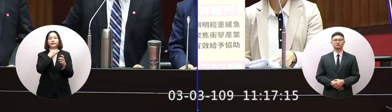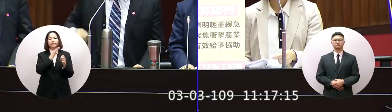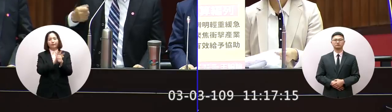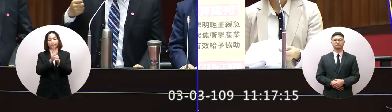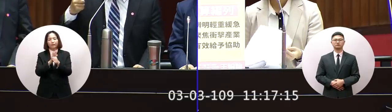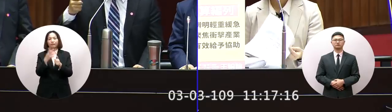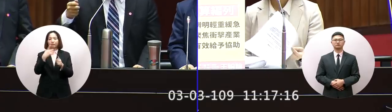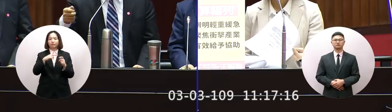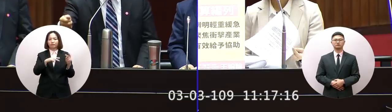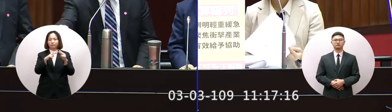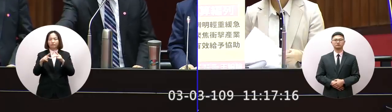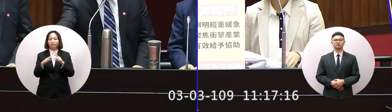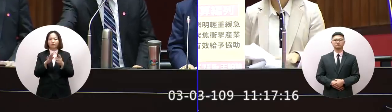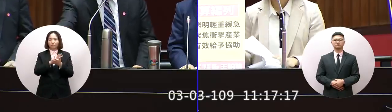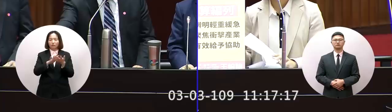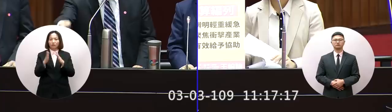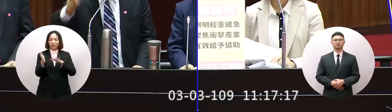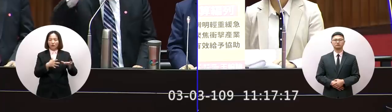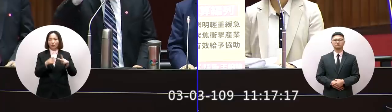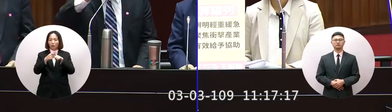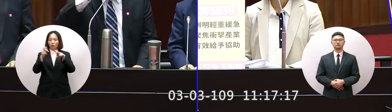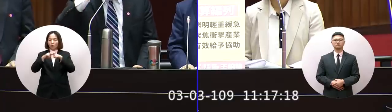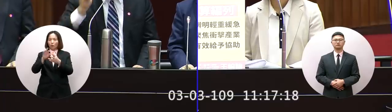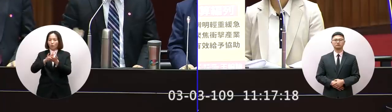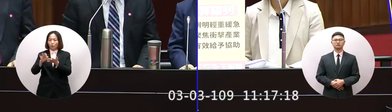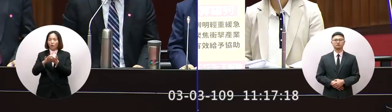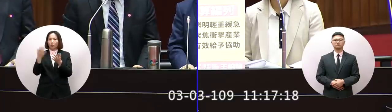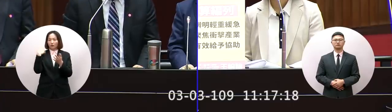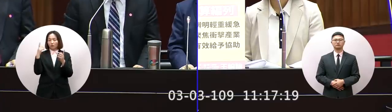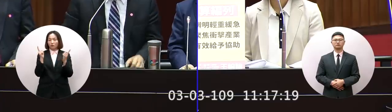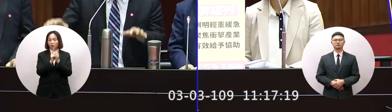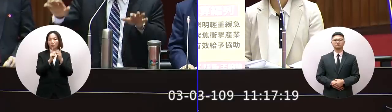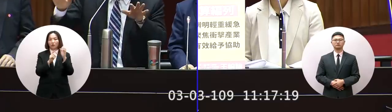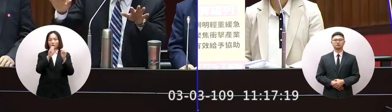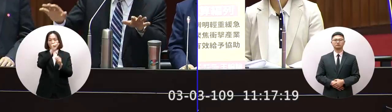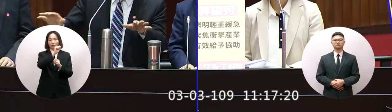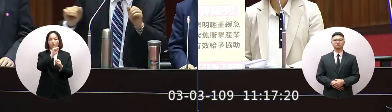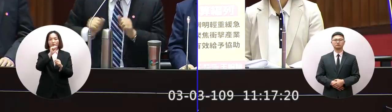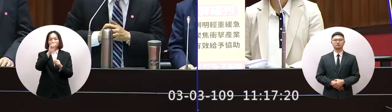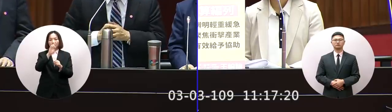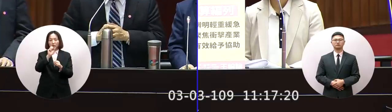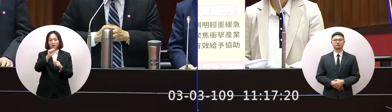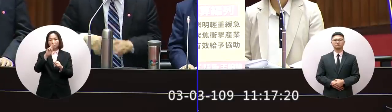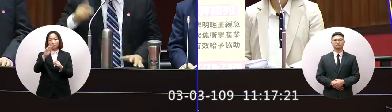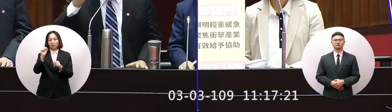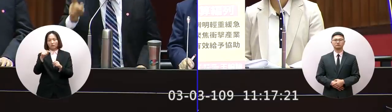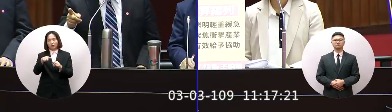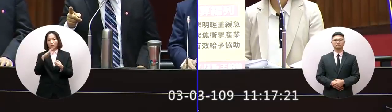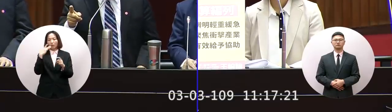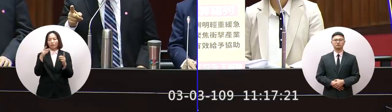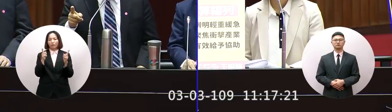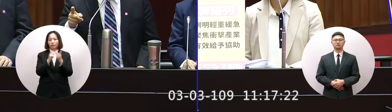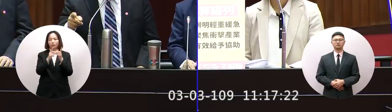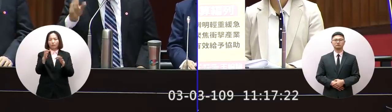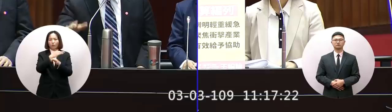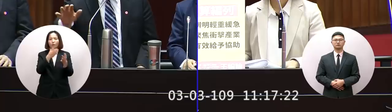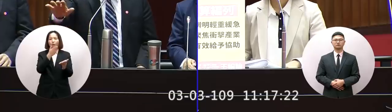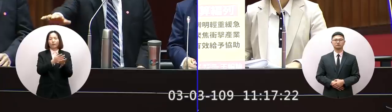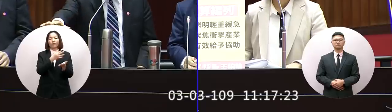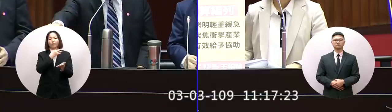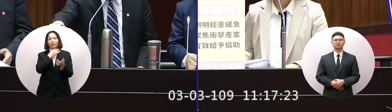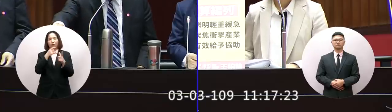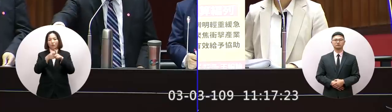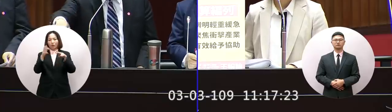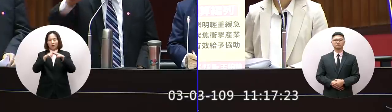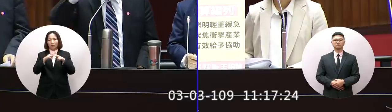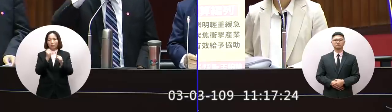二也是加强公共支出， SARS 的时候因为经济停滞，公共支出也